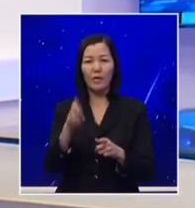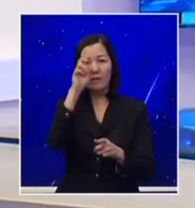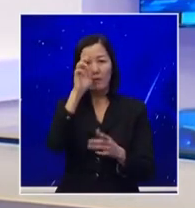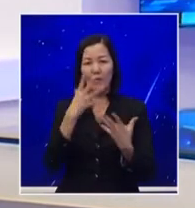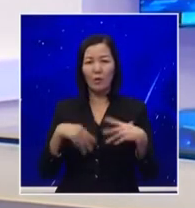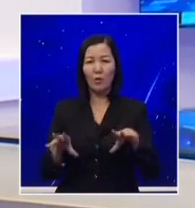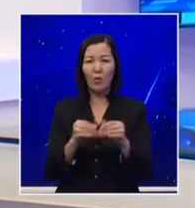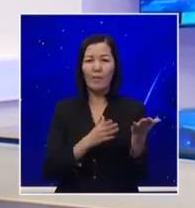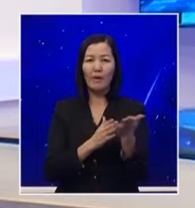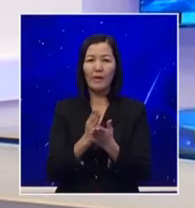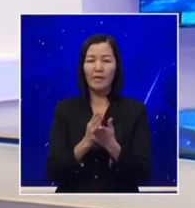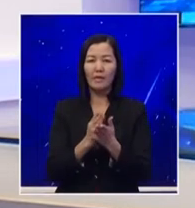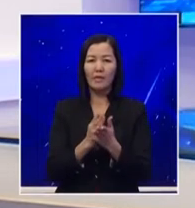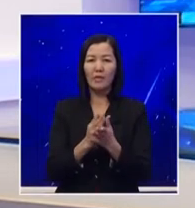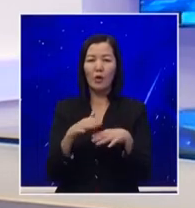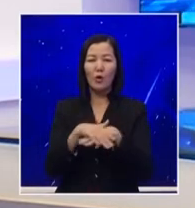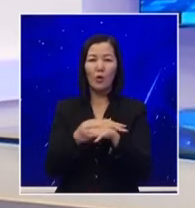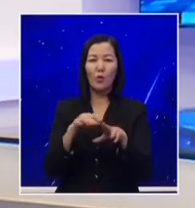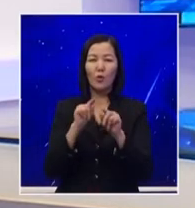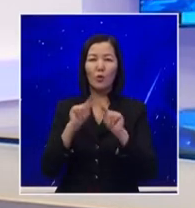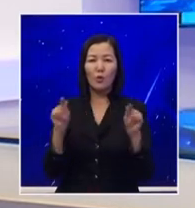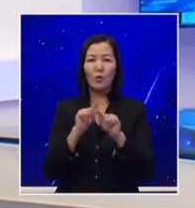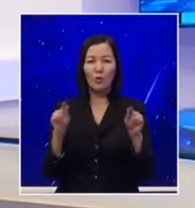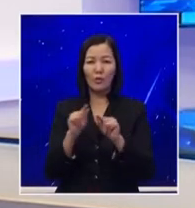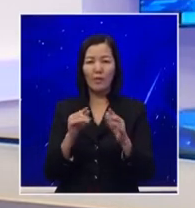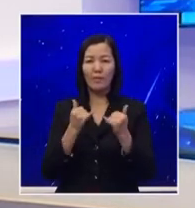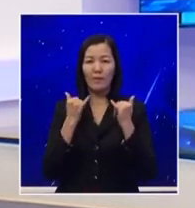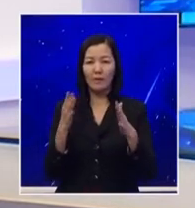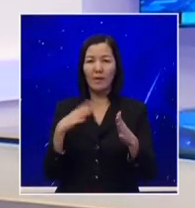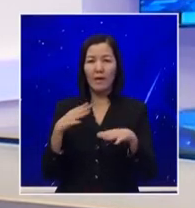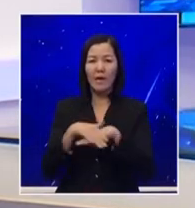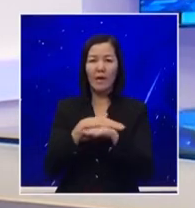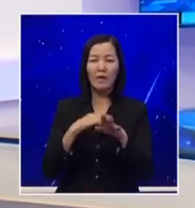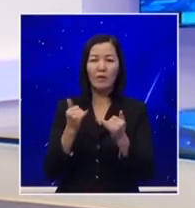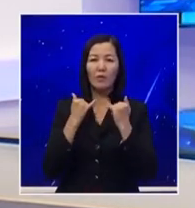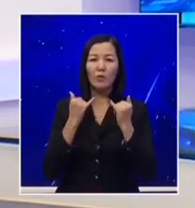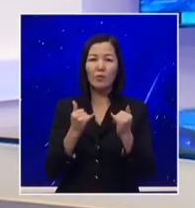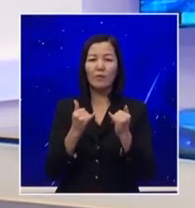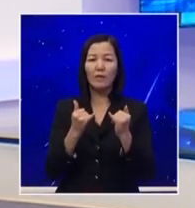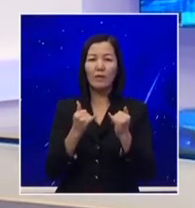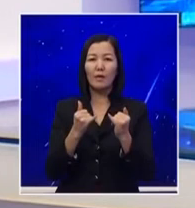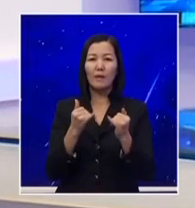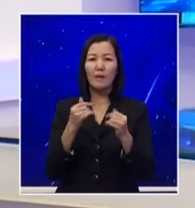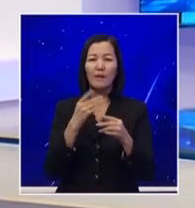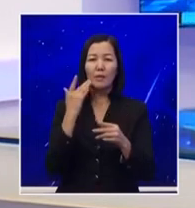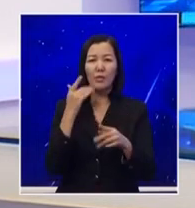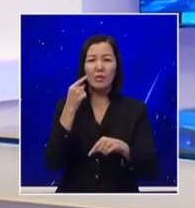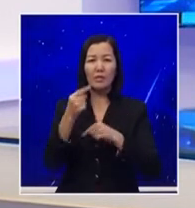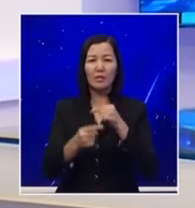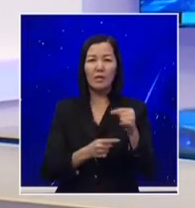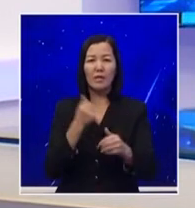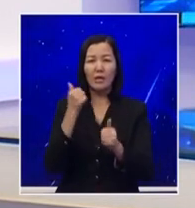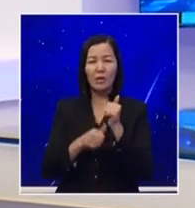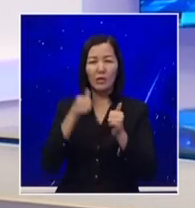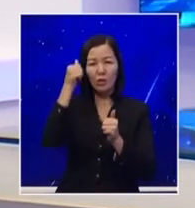және қоғам қайраткерін ұлты ұлықтап Алатауға теңеген. Халықтың құрмет қошеметі шексіз. Жылма-жыл туған күнінде